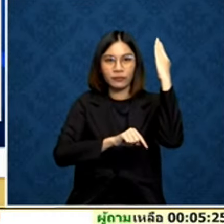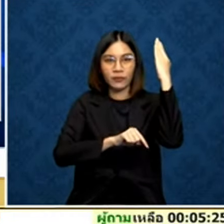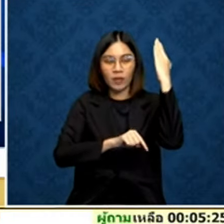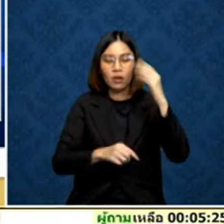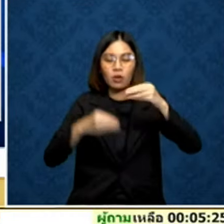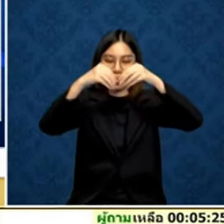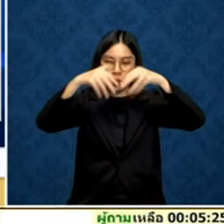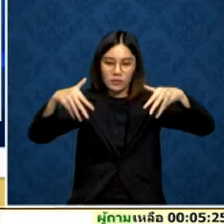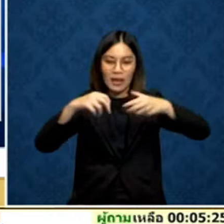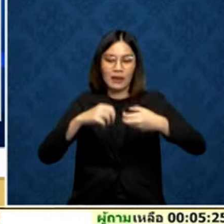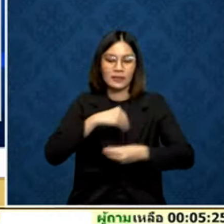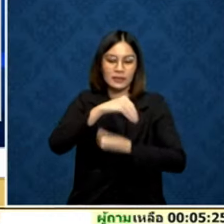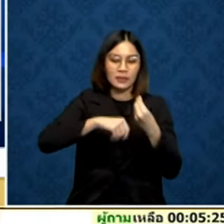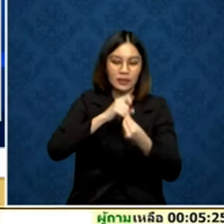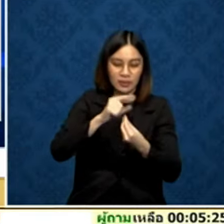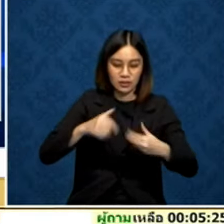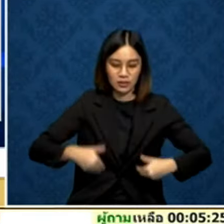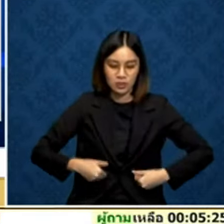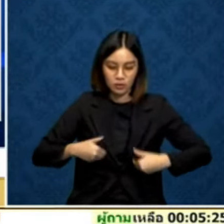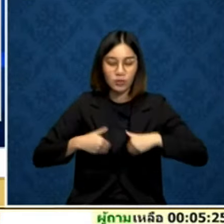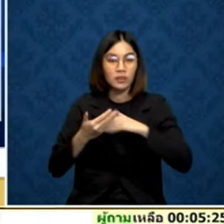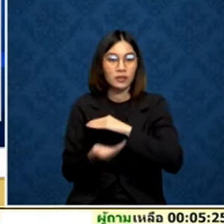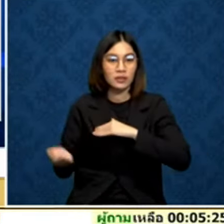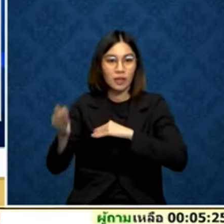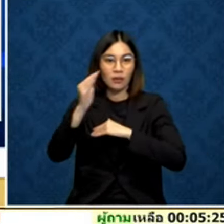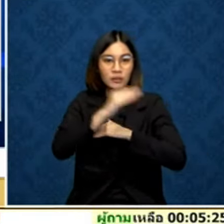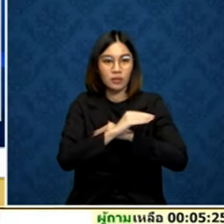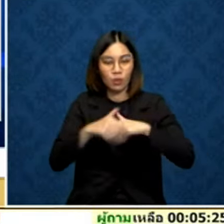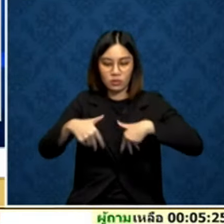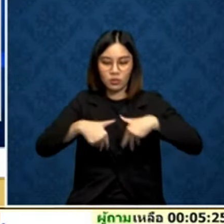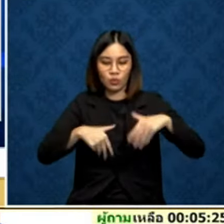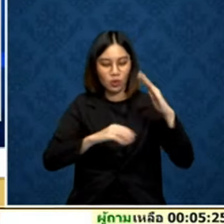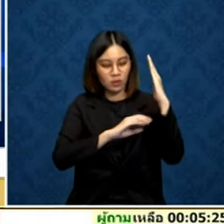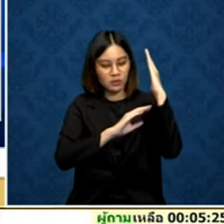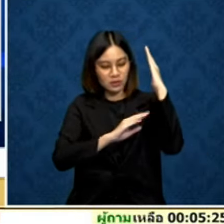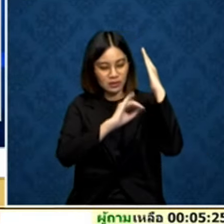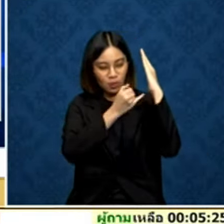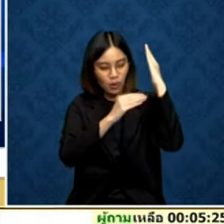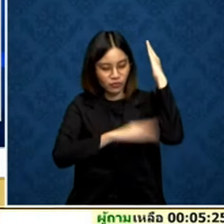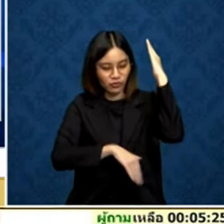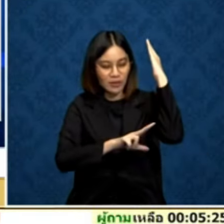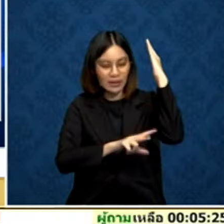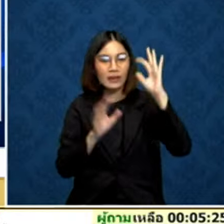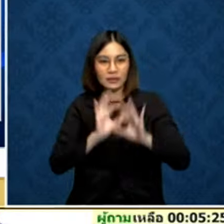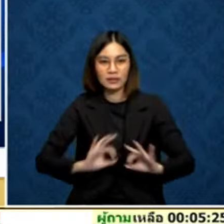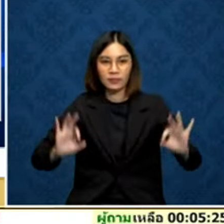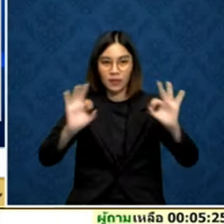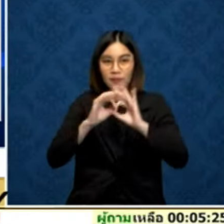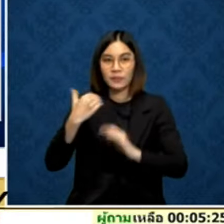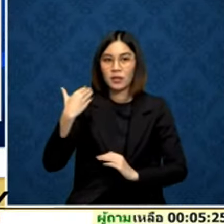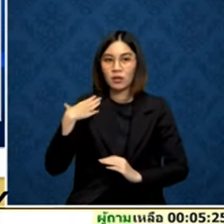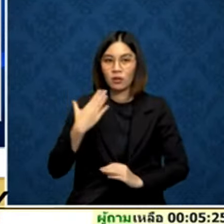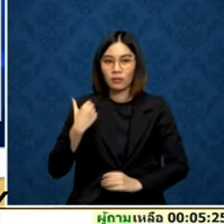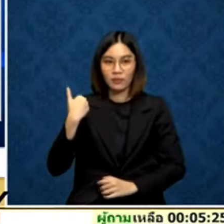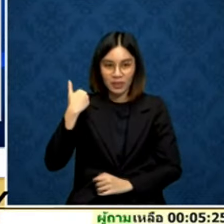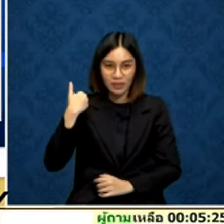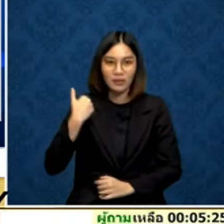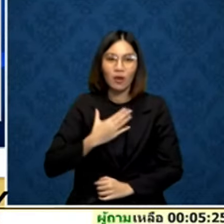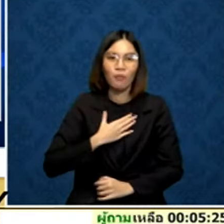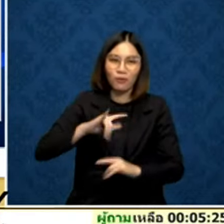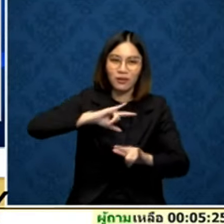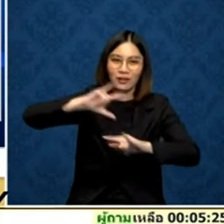จและโครงสร้างชีวิตความเป็นอยู่ของพี่น้อง3จังหวัดชายแดนภาคใต้เป็นเรื่องที่สำคัญนะครับผมเองเดินทางไปต่างประเทศไปคุยกับ